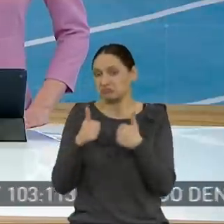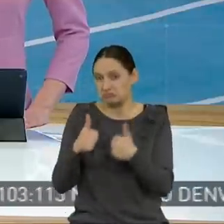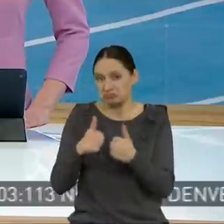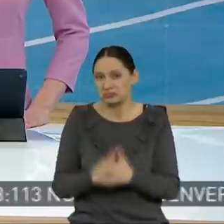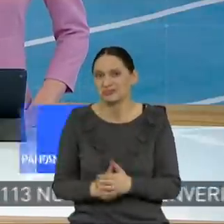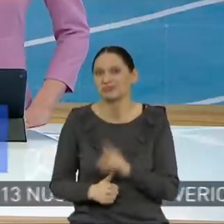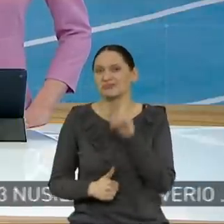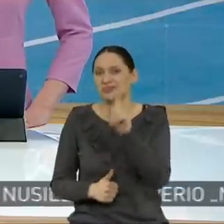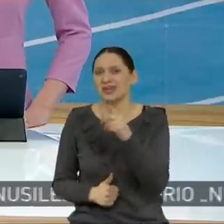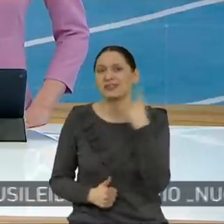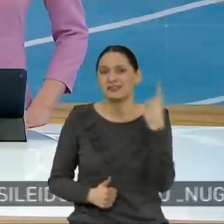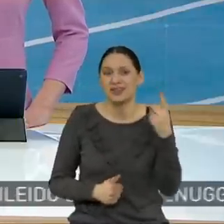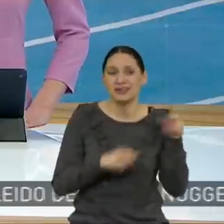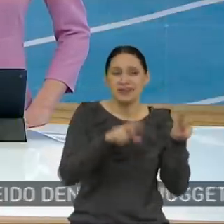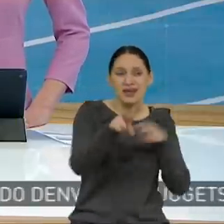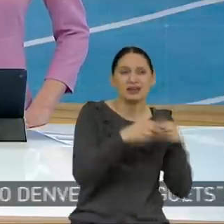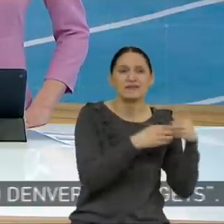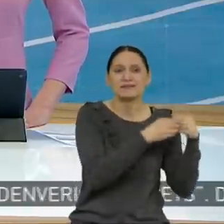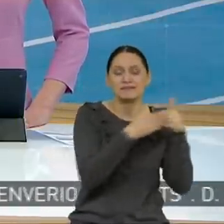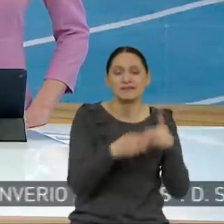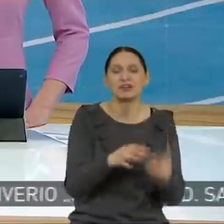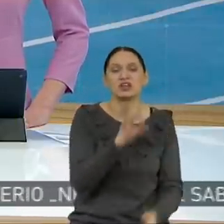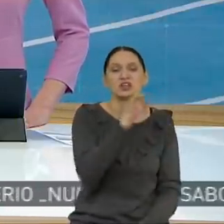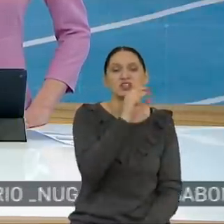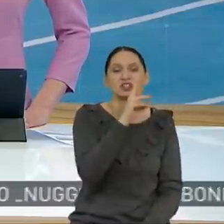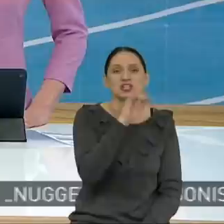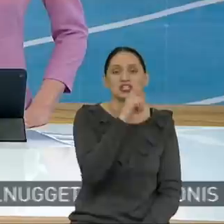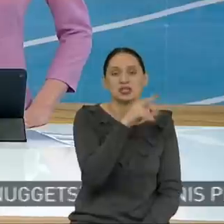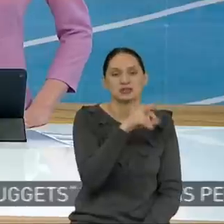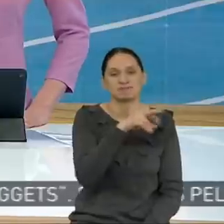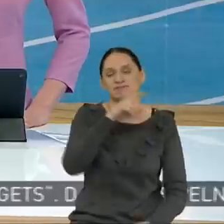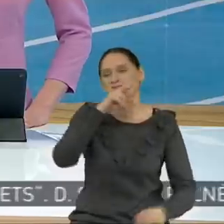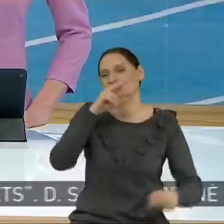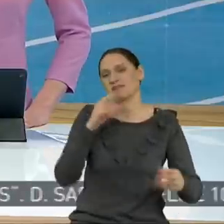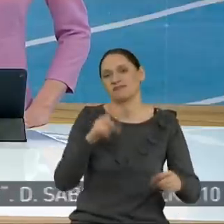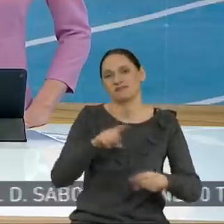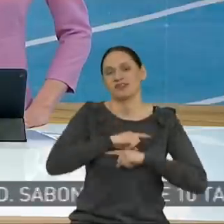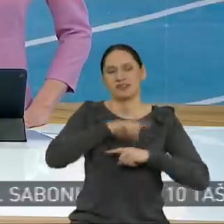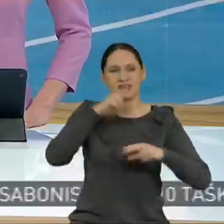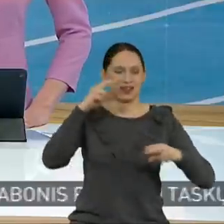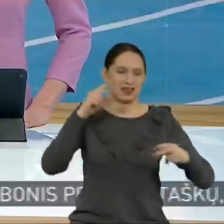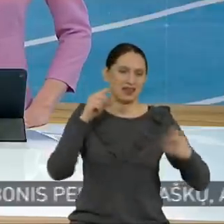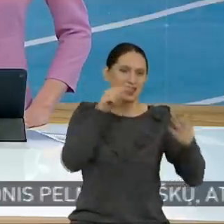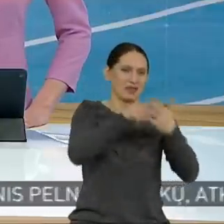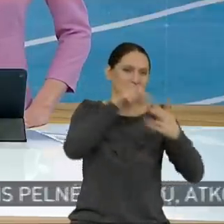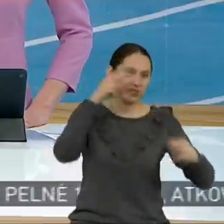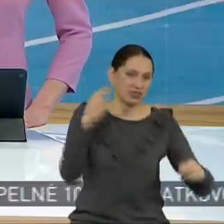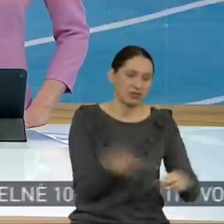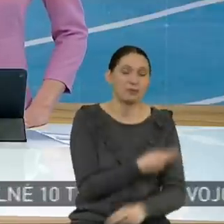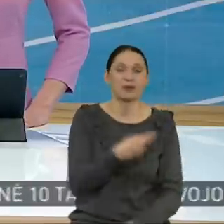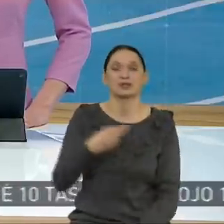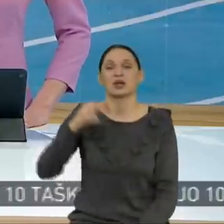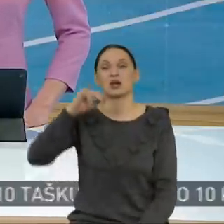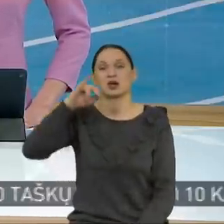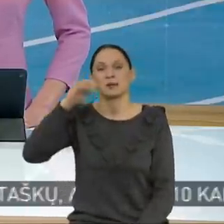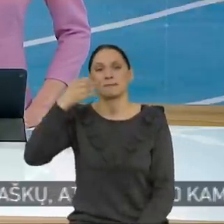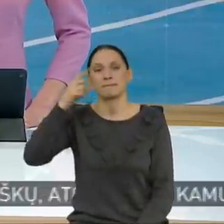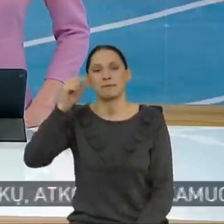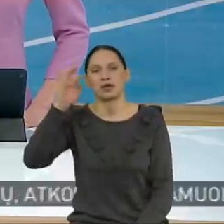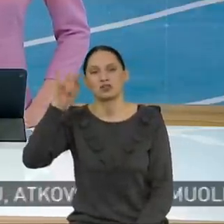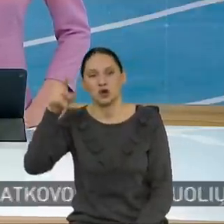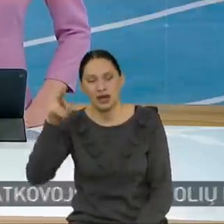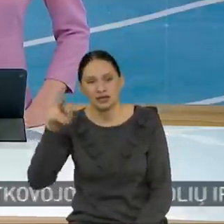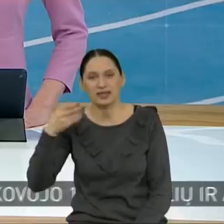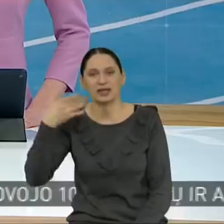Tiesa, vienai rinktinės lyderių Agniai Šerkšnieniai nepavyko pasiekti finalo. Bet Modesta Morauskaitė ir Jogailė Petrokaitė